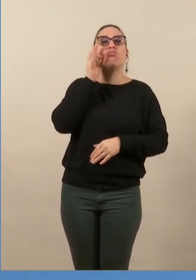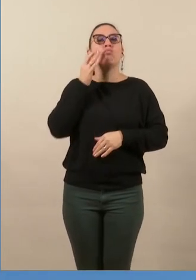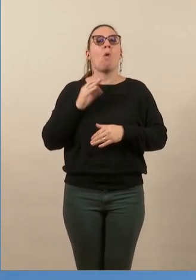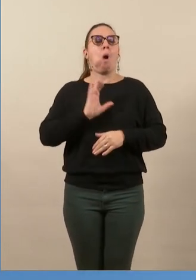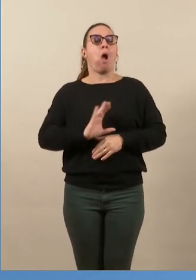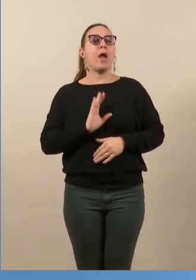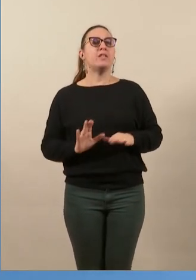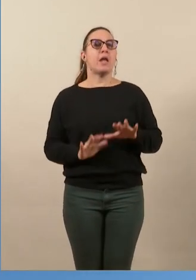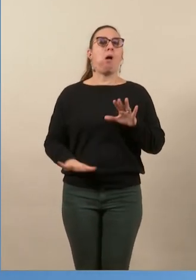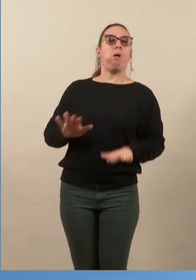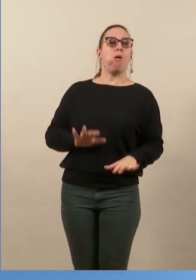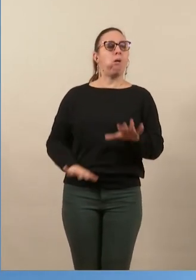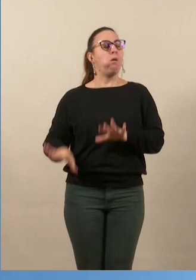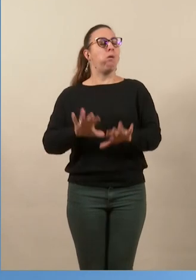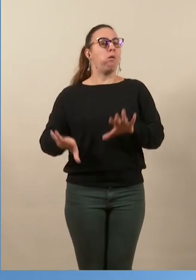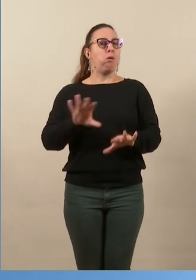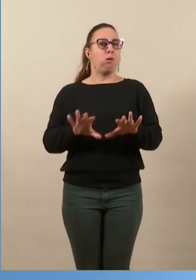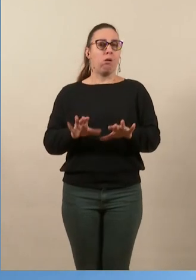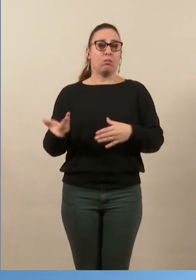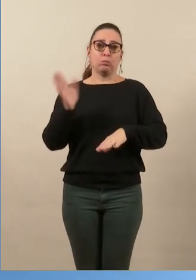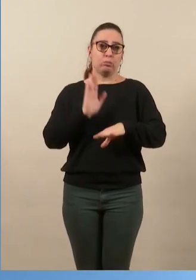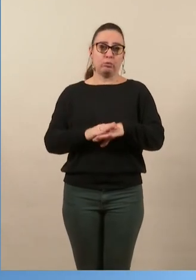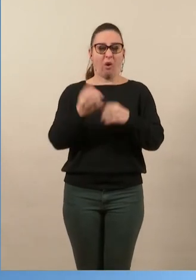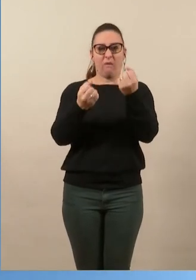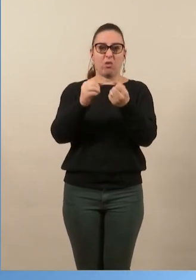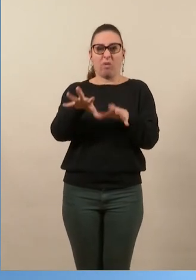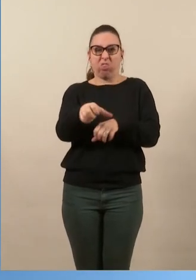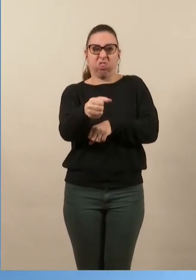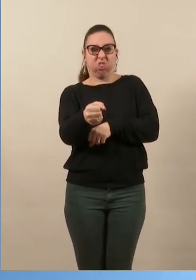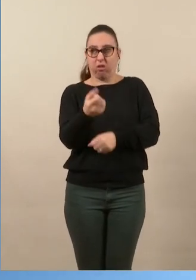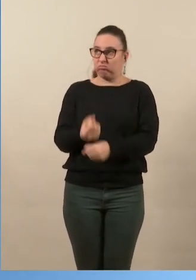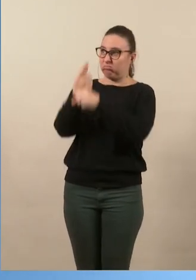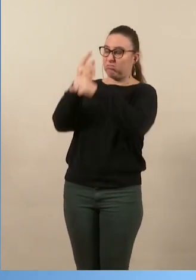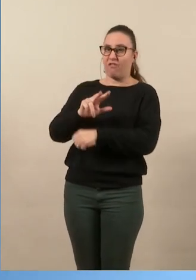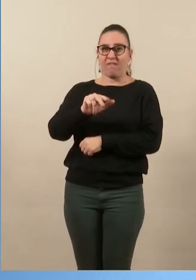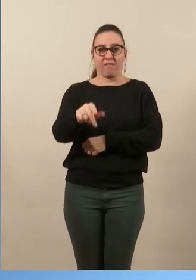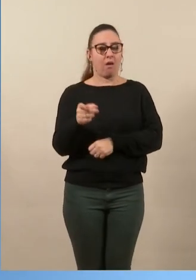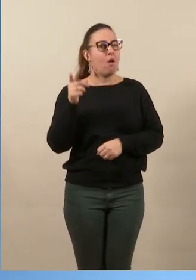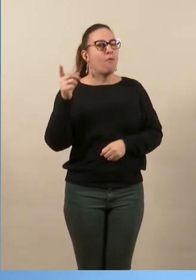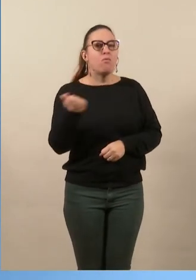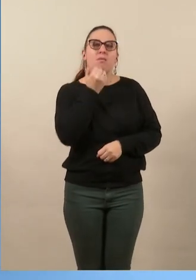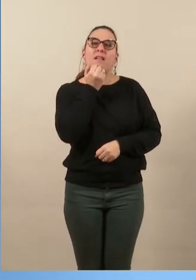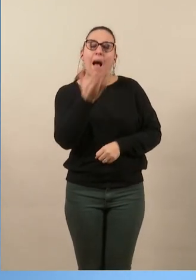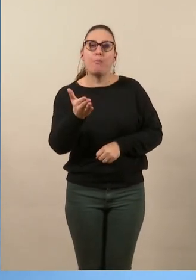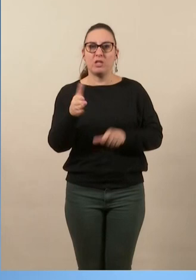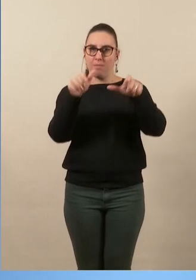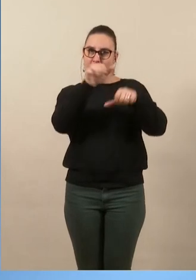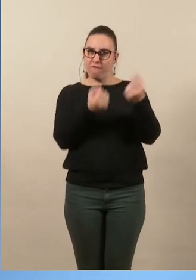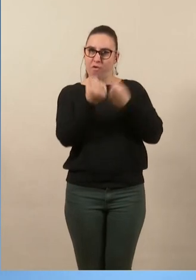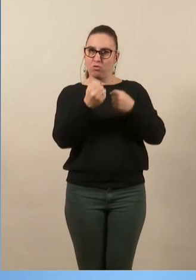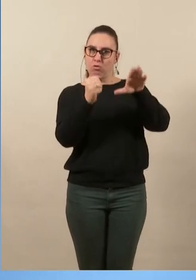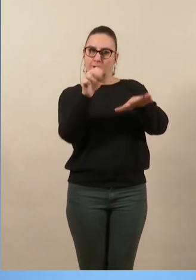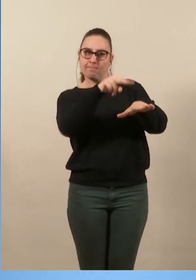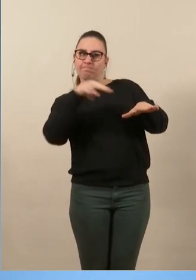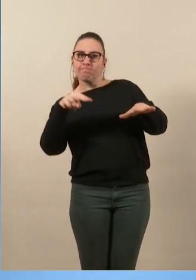en état de marche qui s'apparente de plus en plus à une épave vous avez été incapable d'engager une révision en vous penchant sur les